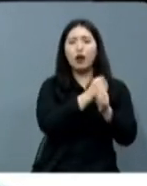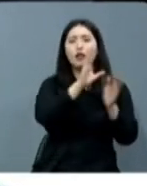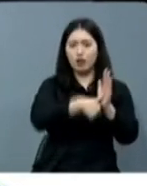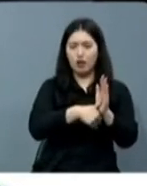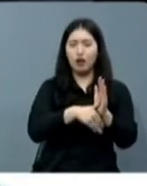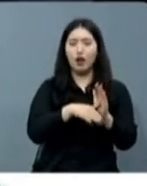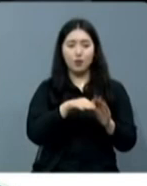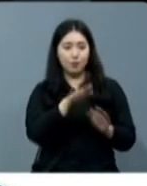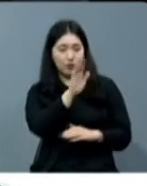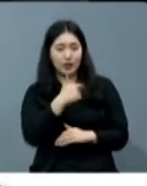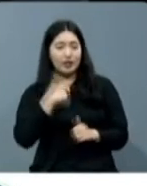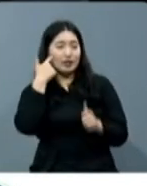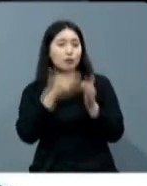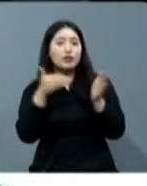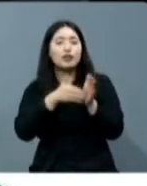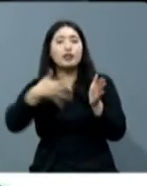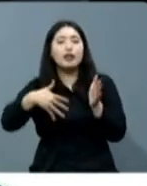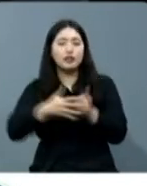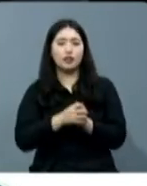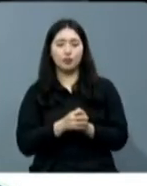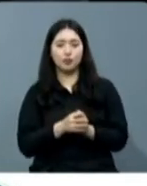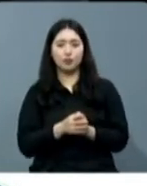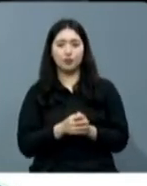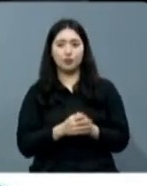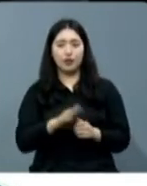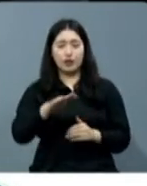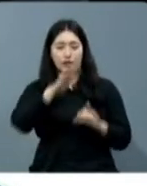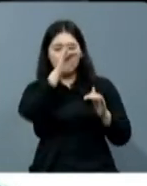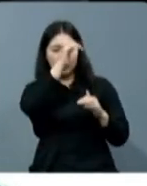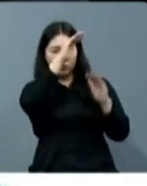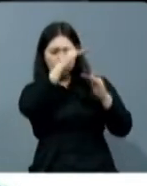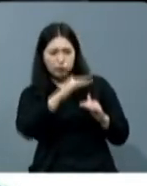질문이 아직 안 끝났거든요. 예, 예. 그러면 역대 정부마다